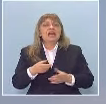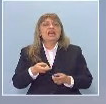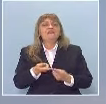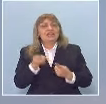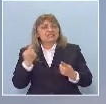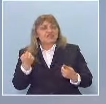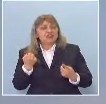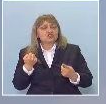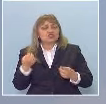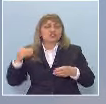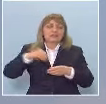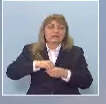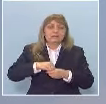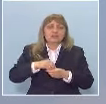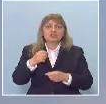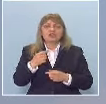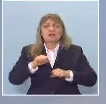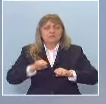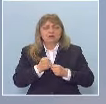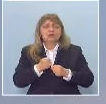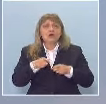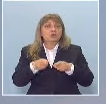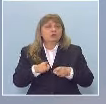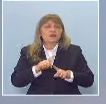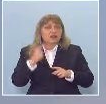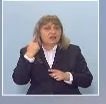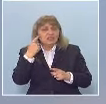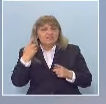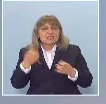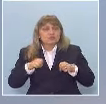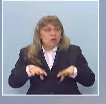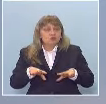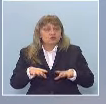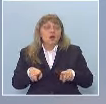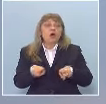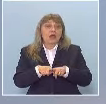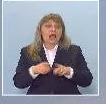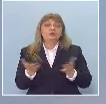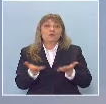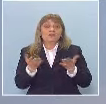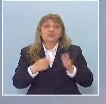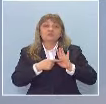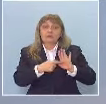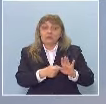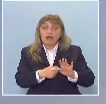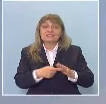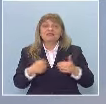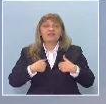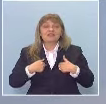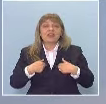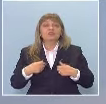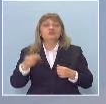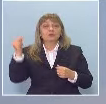за секунди. Звучи сякаш е почти невъзможно, но всъщност, както вече сме ви показвали в Знания БГ, това е